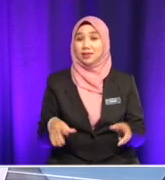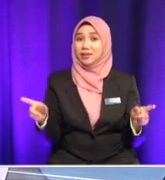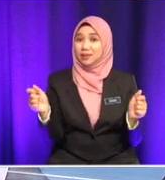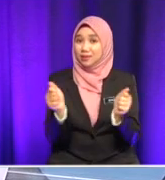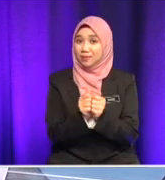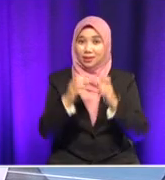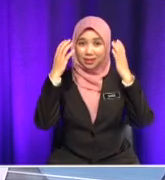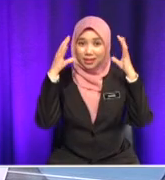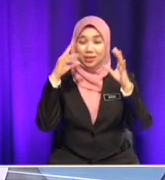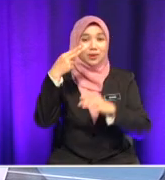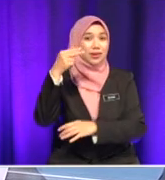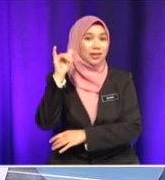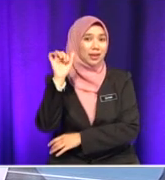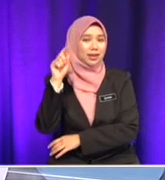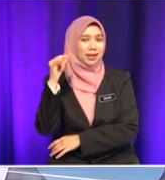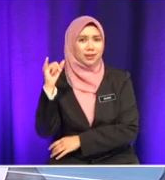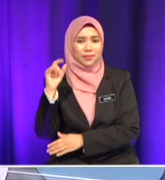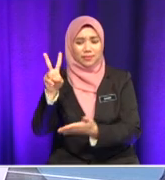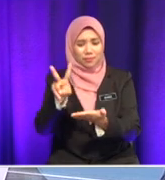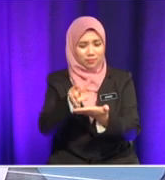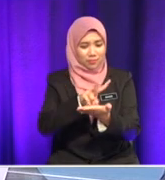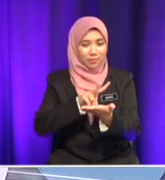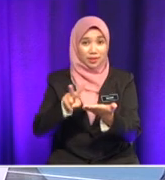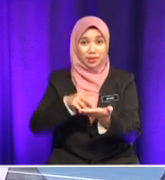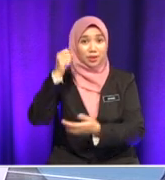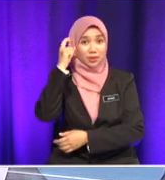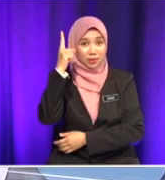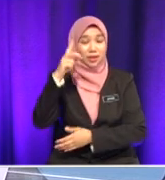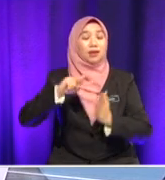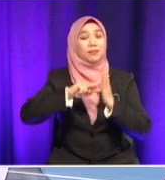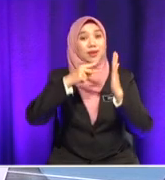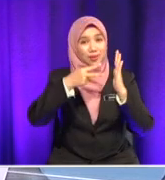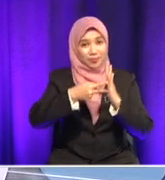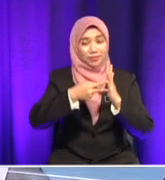kita punya segmen bertajuk baca paham dan beri